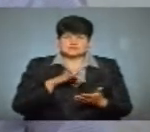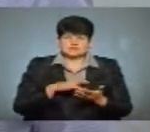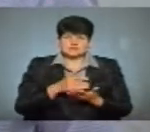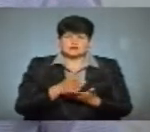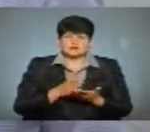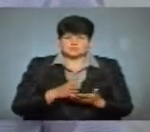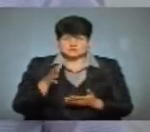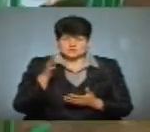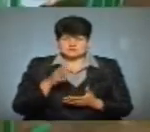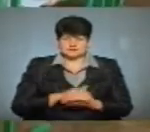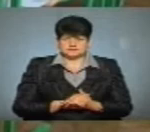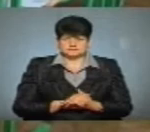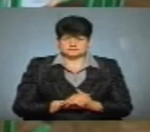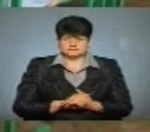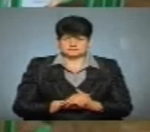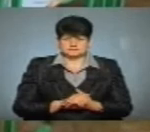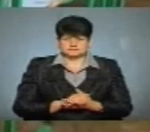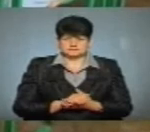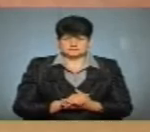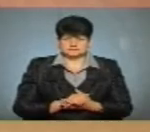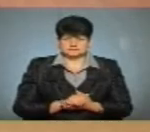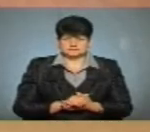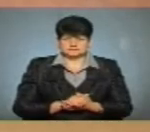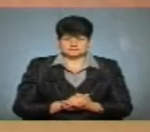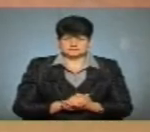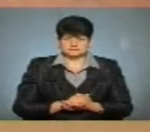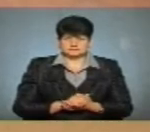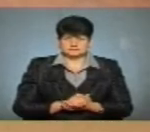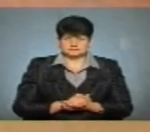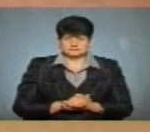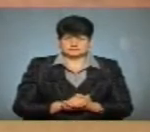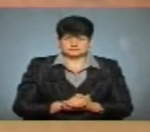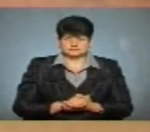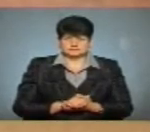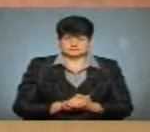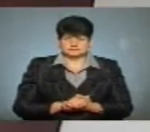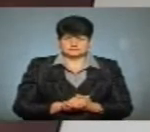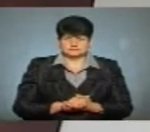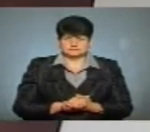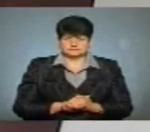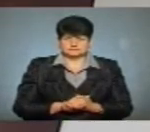якості освіти. Діана Ярошенко, Володимир Заболотний. Новини на Суспільному. Тернопіль.